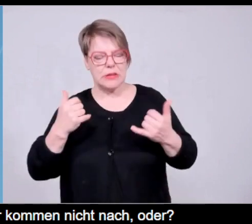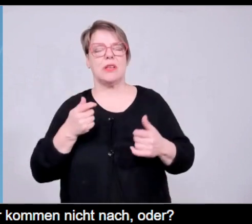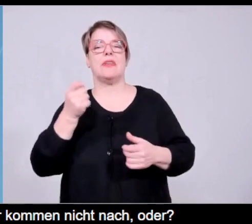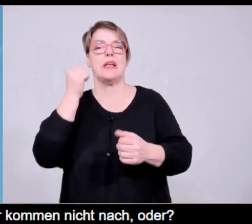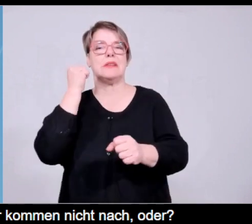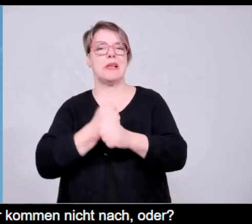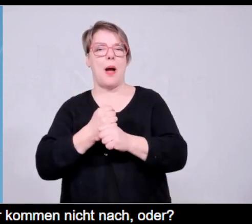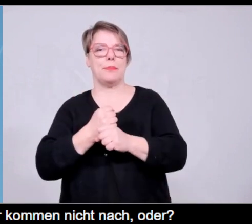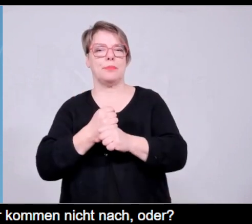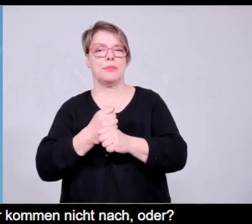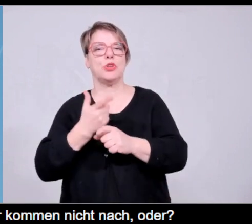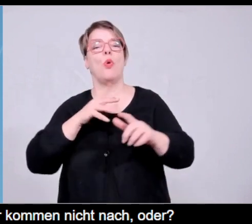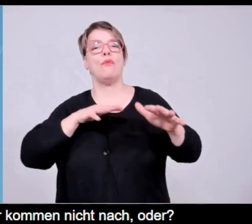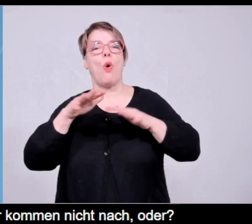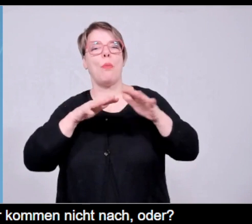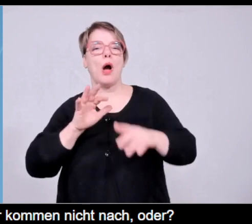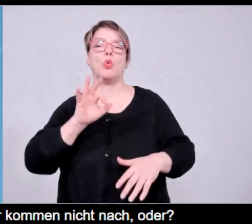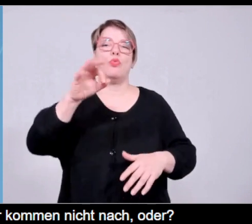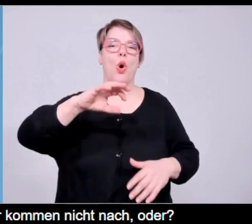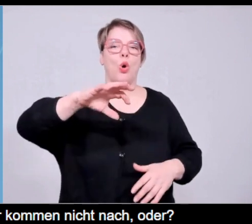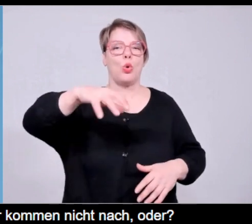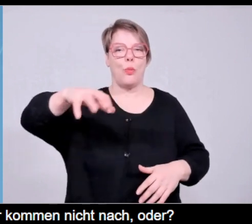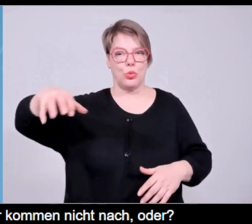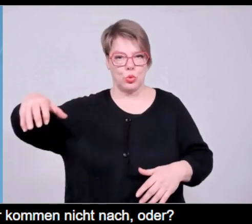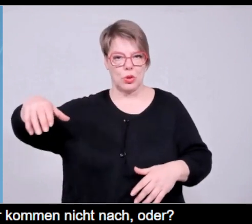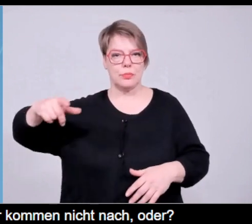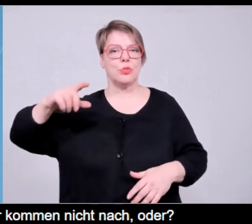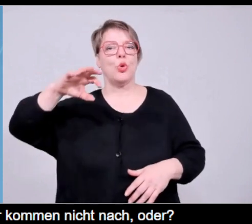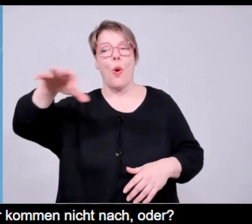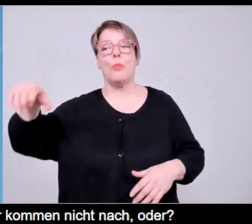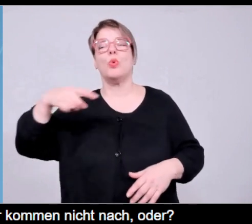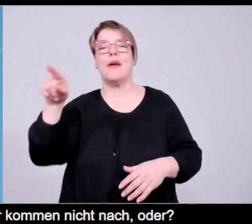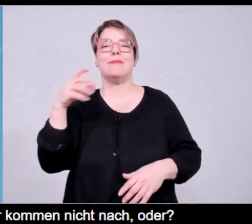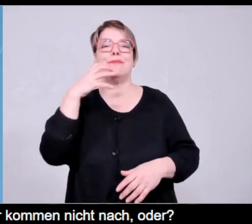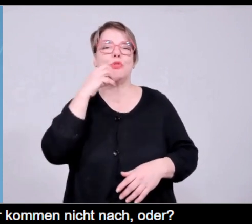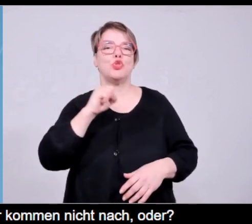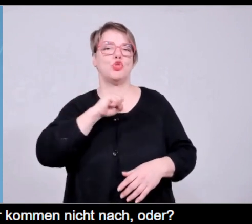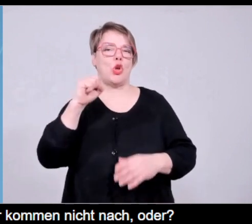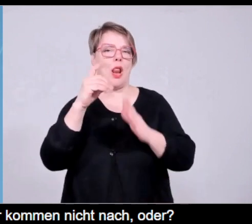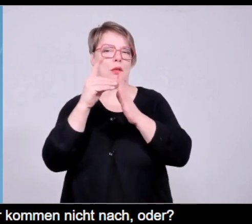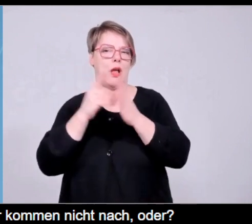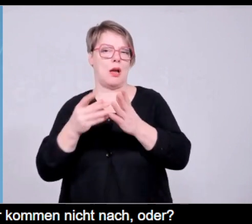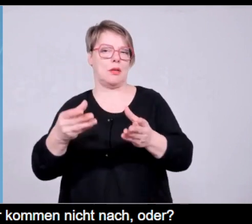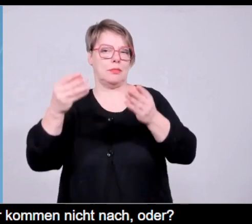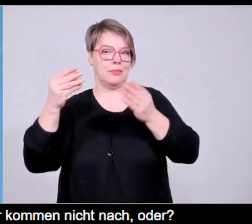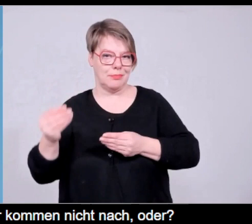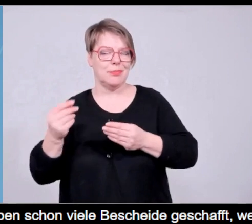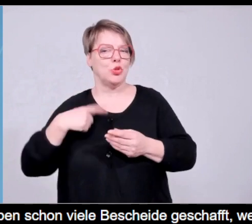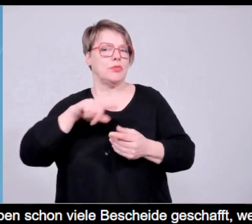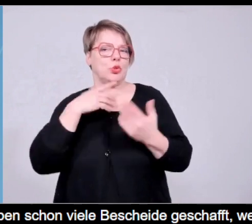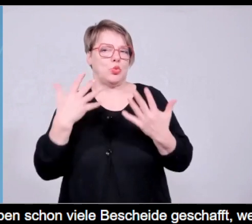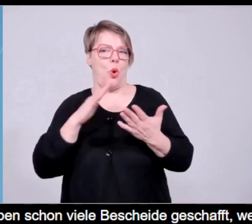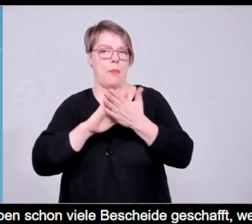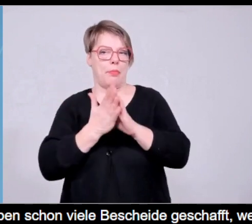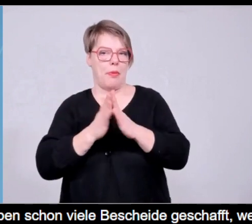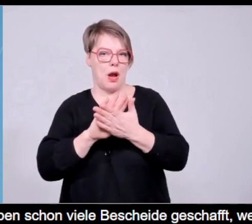Verwaltungsverfahren, eine Steuererklärung. Es ist sehr politisiert worden in den letzten Monaten, weil es halt ein neues Verfahren ist. Aber ich kann